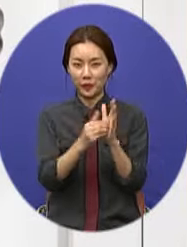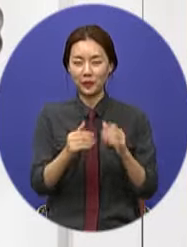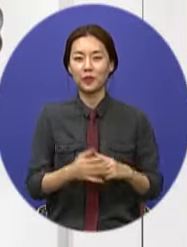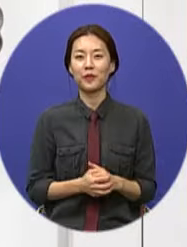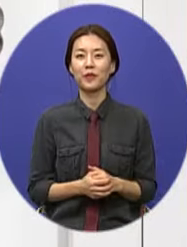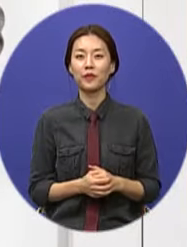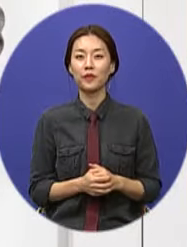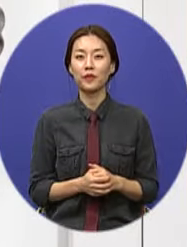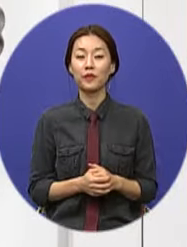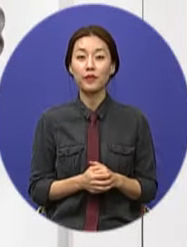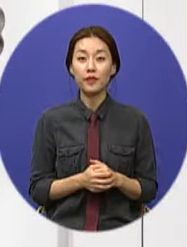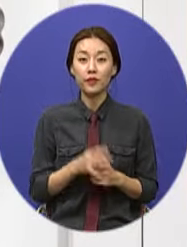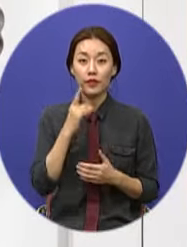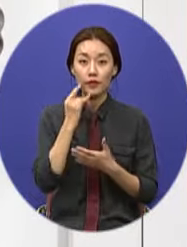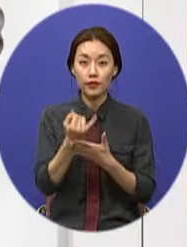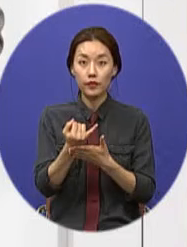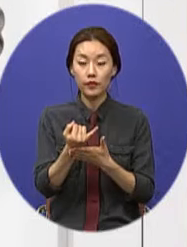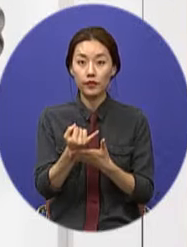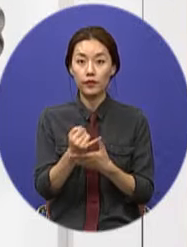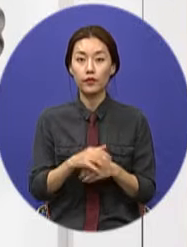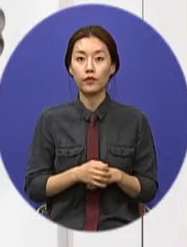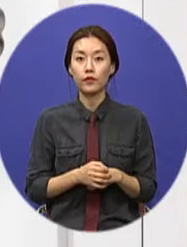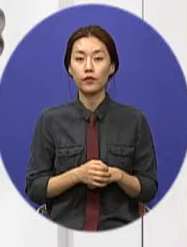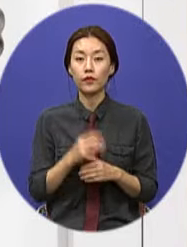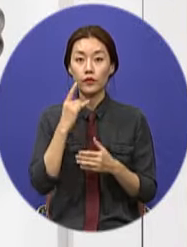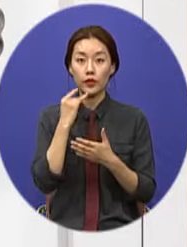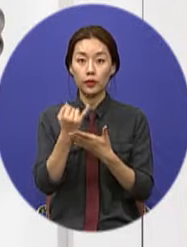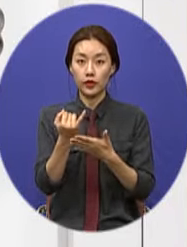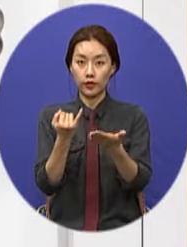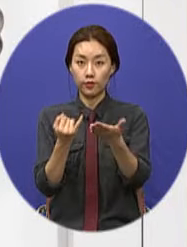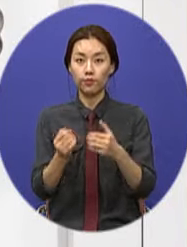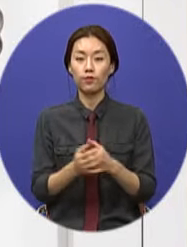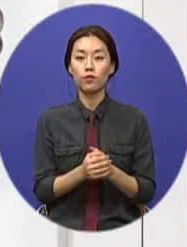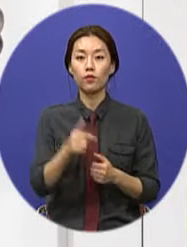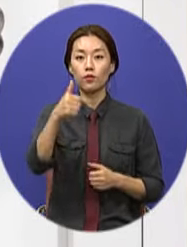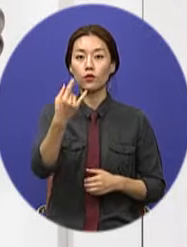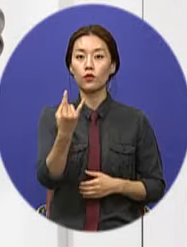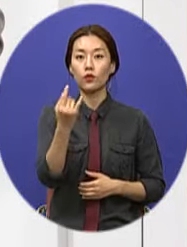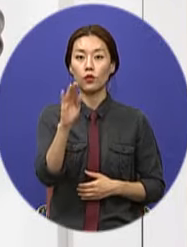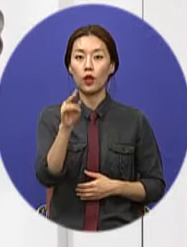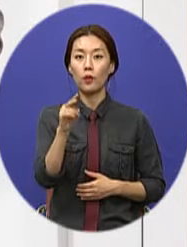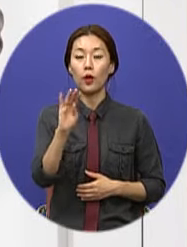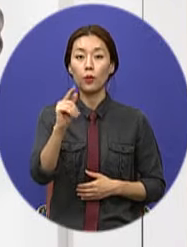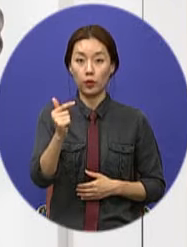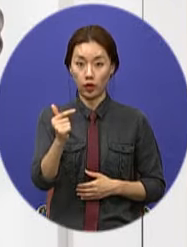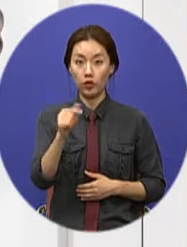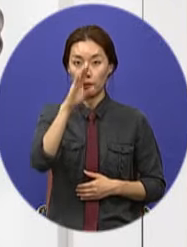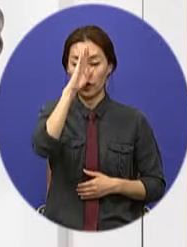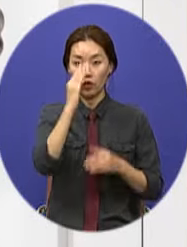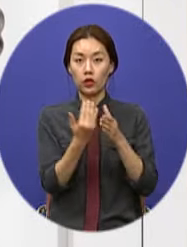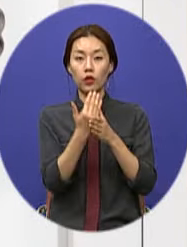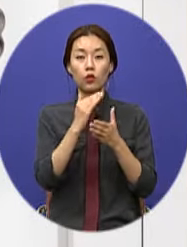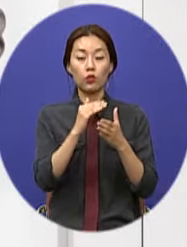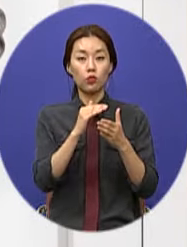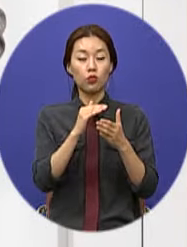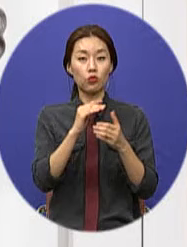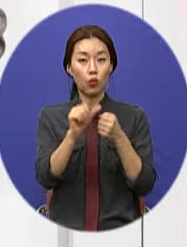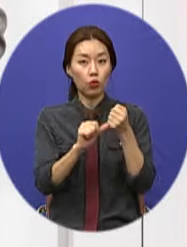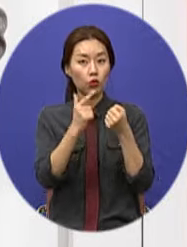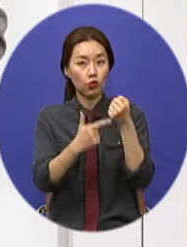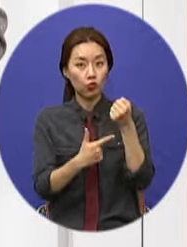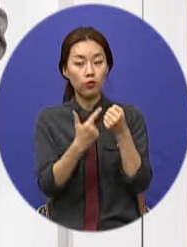아, 예. 어머니. 예. 그러면은 우리 어머니께서 이렇게 뇌병변을 앓기 시작하신 지가 지금 5, 6년 되셨다고